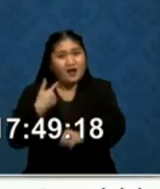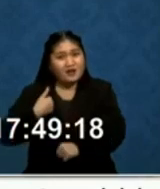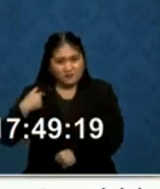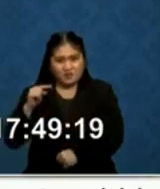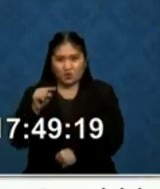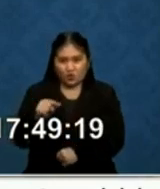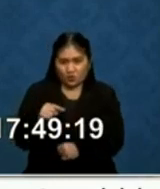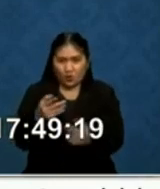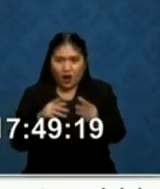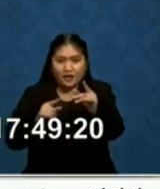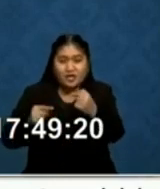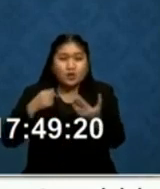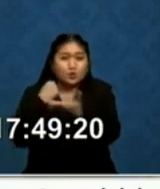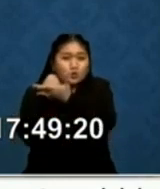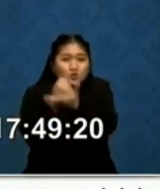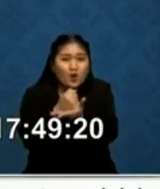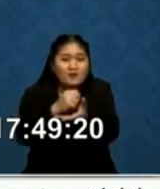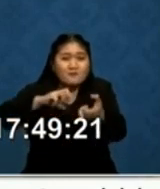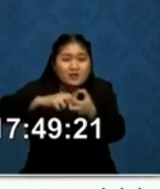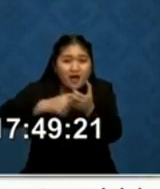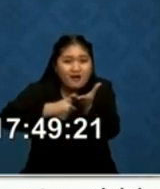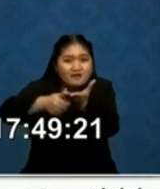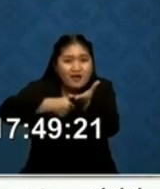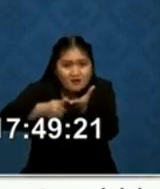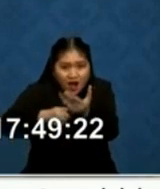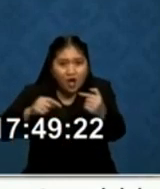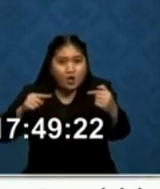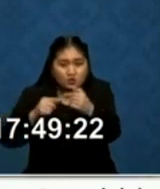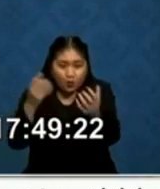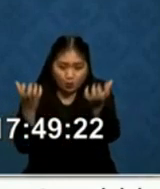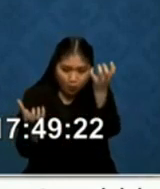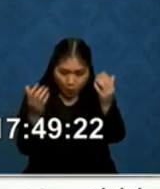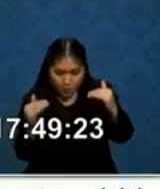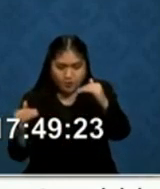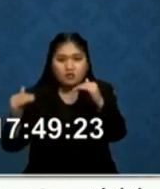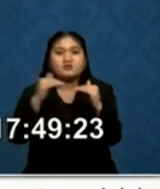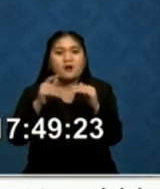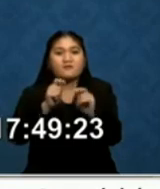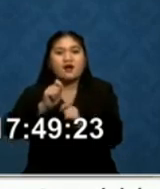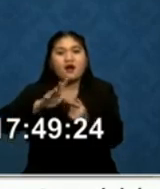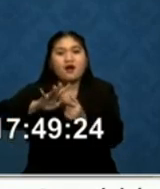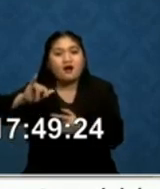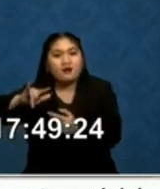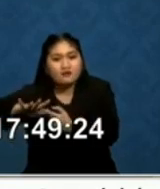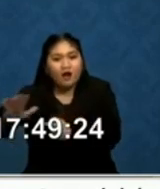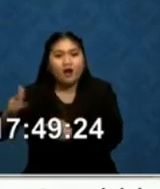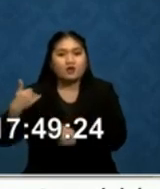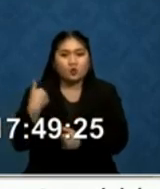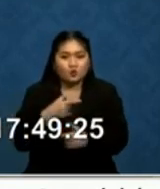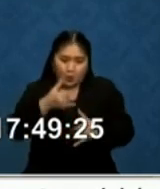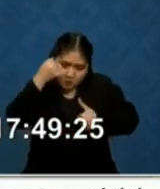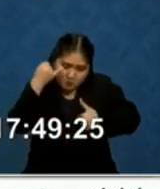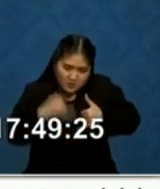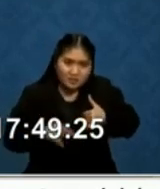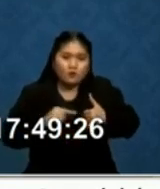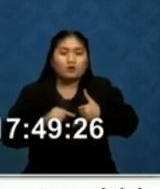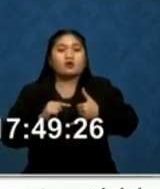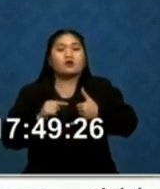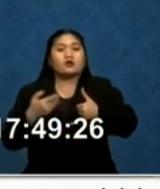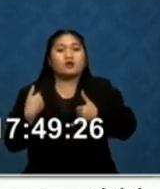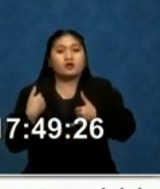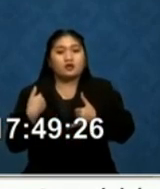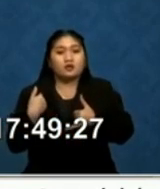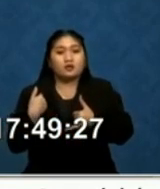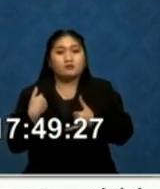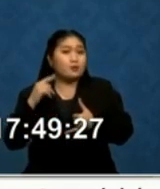ลไกที่จะเข้ามาช่วยแก้ไขปัญหาด้านกระบวนการยุติธรรมทางอาญาในคดีความเกี่ยวกับความผิดทางเพศค่ะพนักงานสอบส